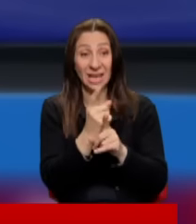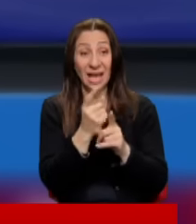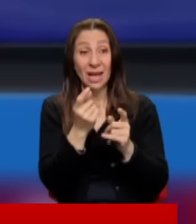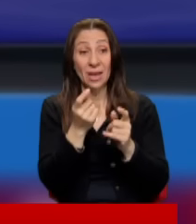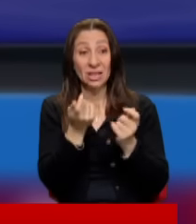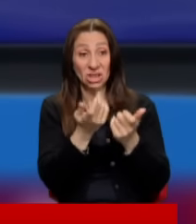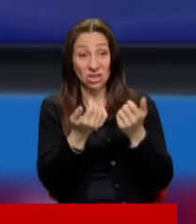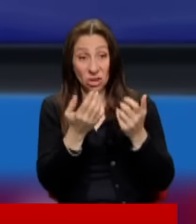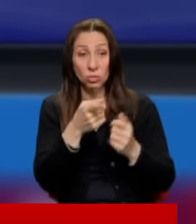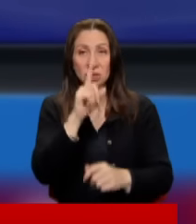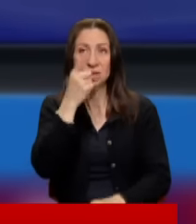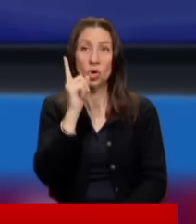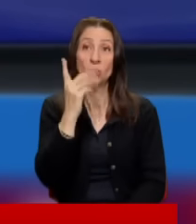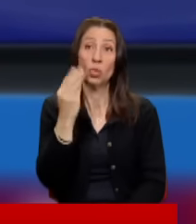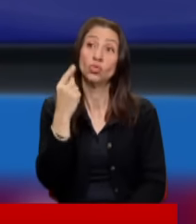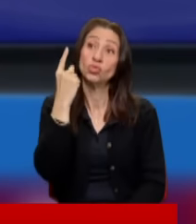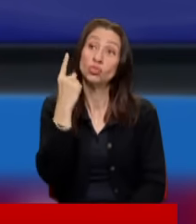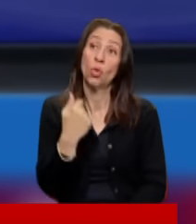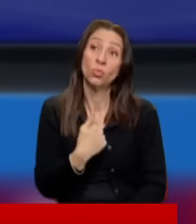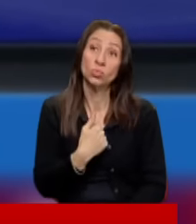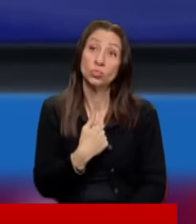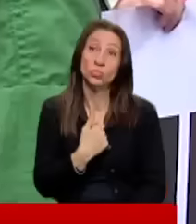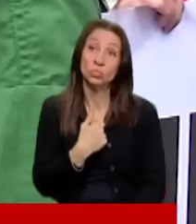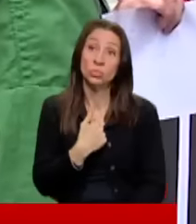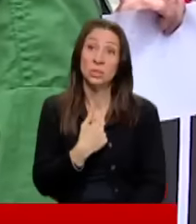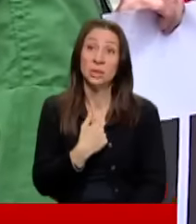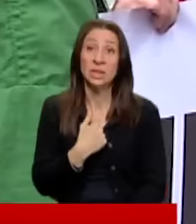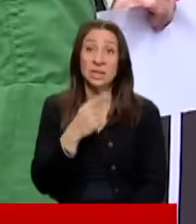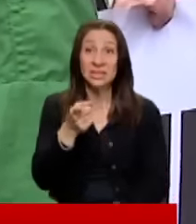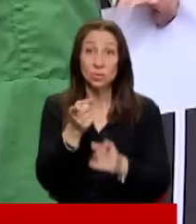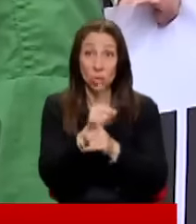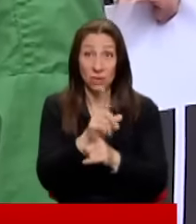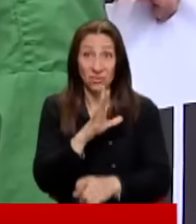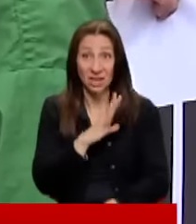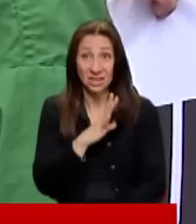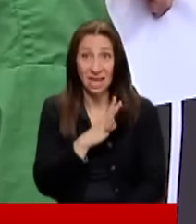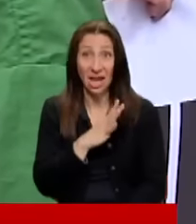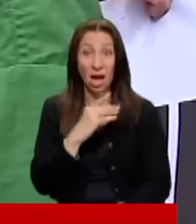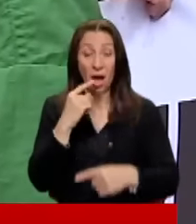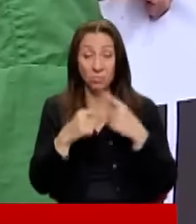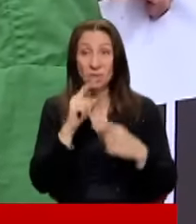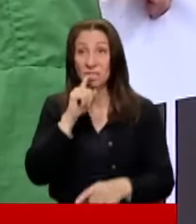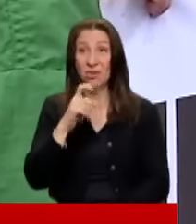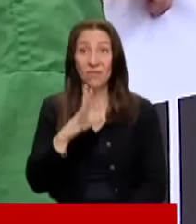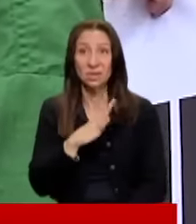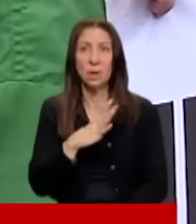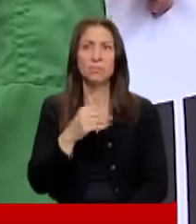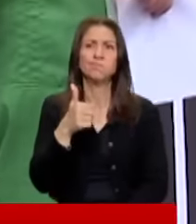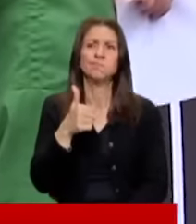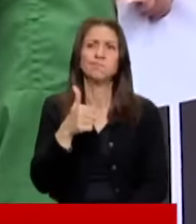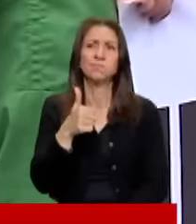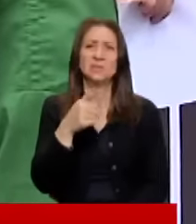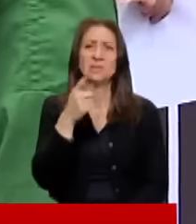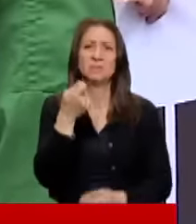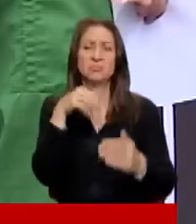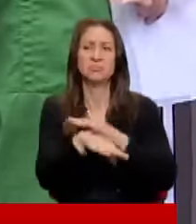bunun sadece ve sadece öğretmenlik olduğunu olması gerektiğine inanıyorum senin soyadın varsa amcan Dayın varsa tamamdır O zaman